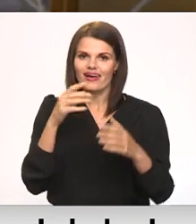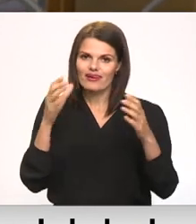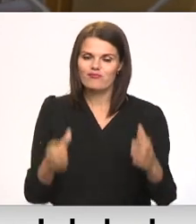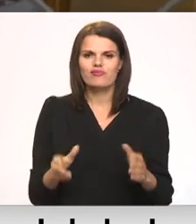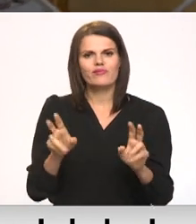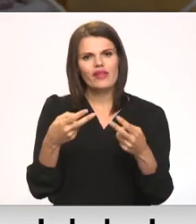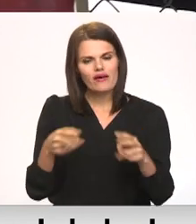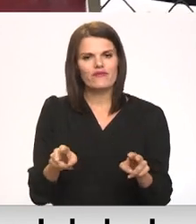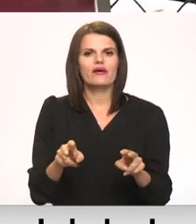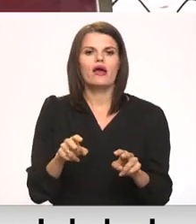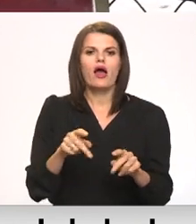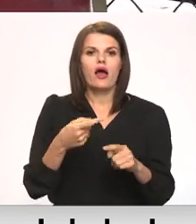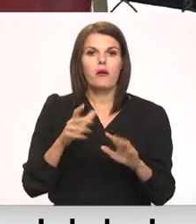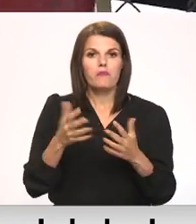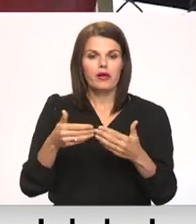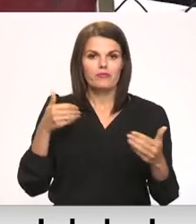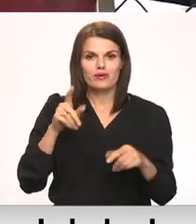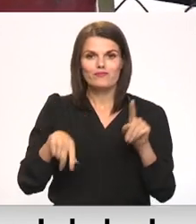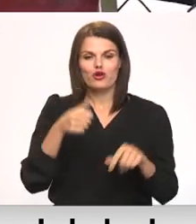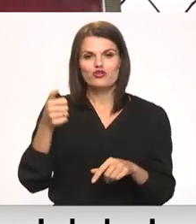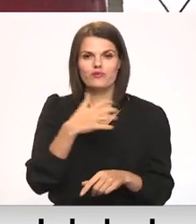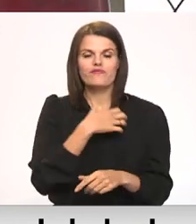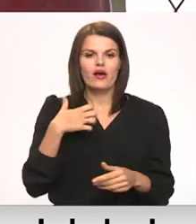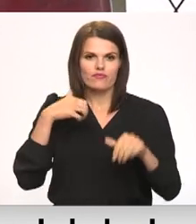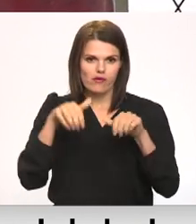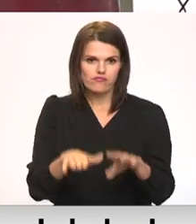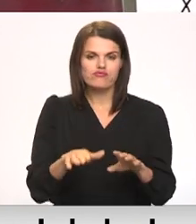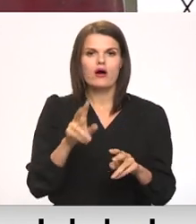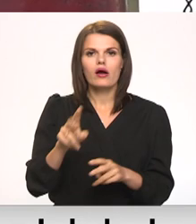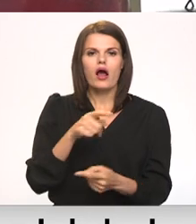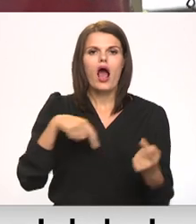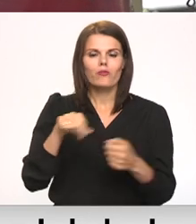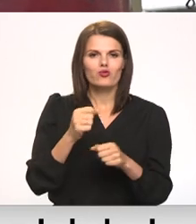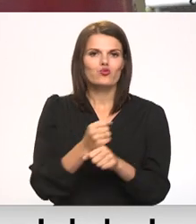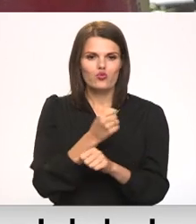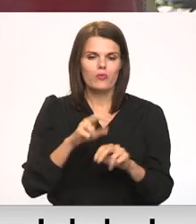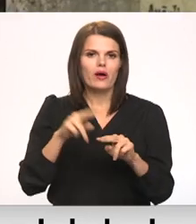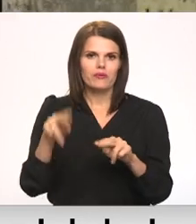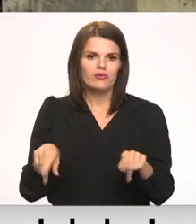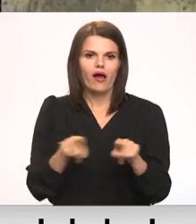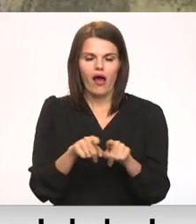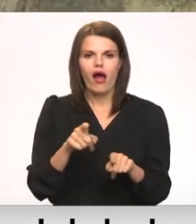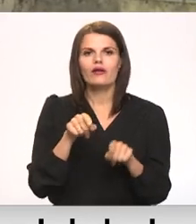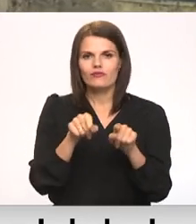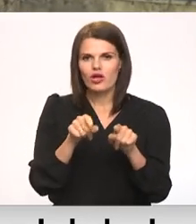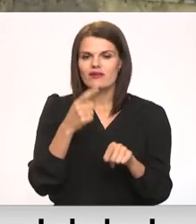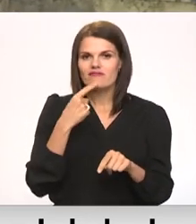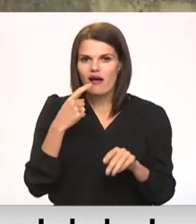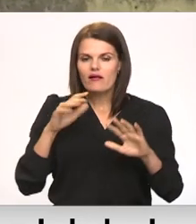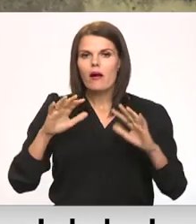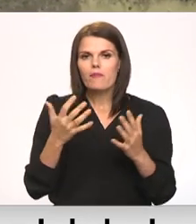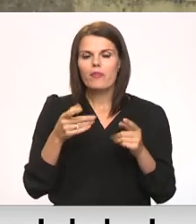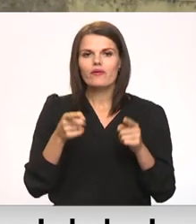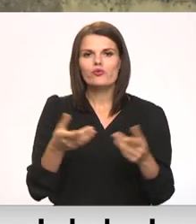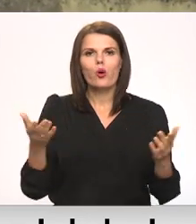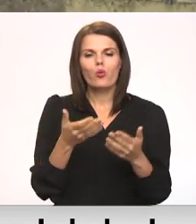baloniem atbrīvoties, tad pirms pāris gadiem valdība pieņēma lēmumu, ka apritē tomēr drīkst būt arī šie baloni. Tiesa tādi, kuri